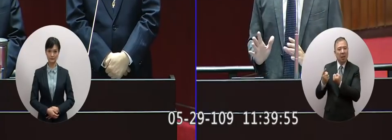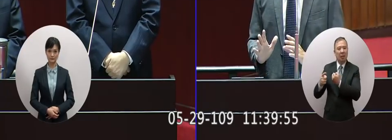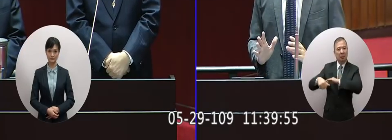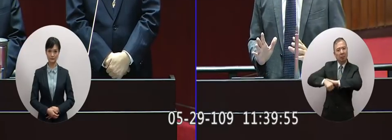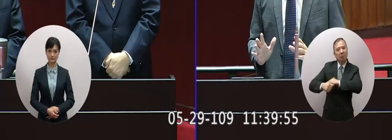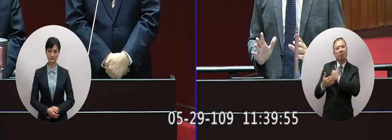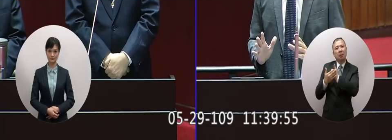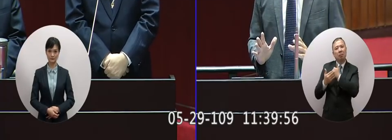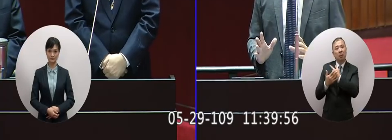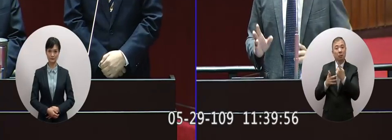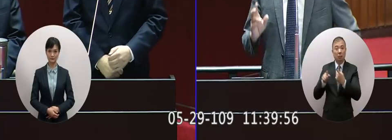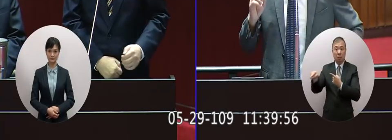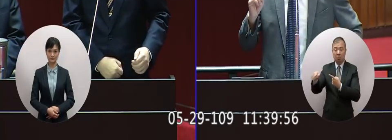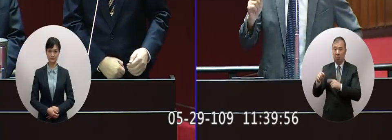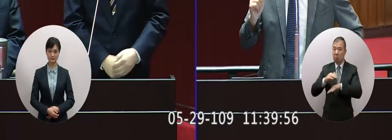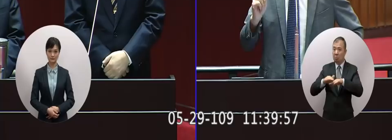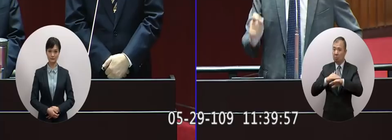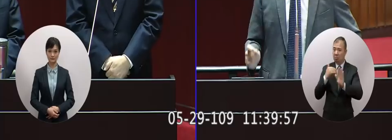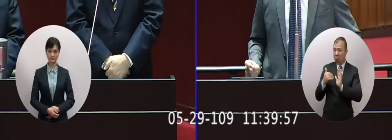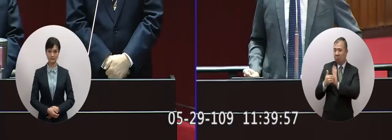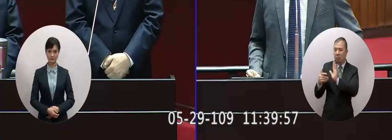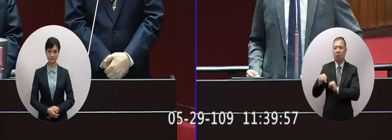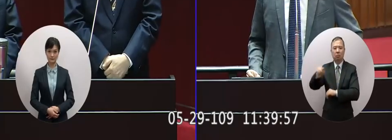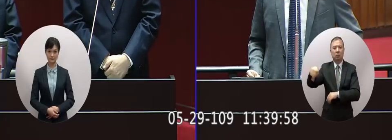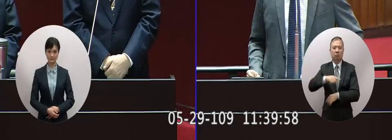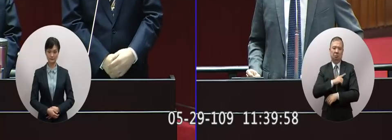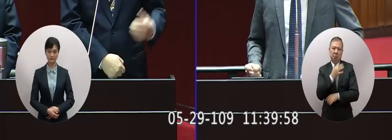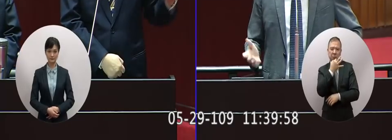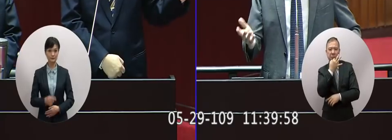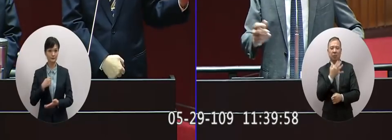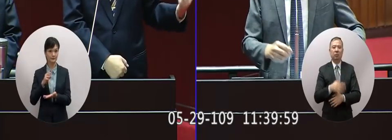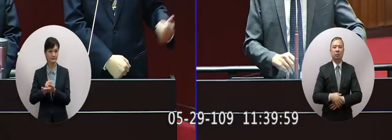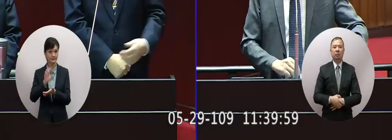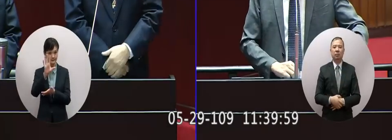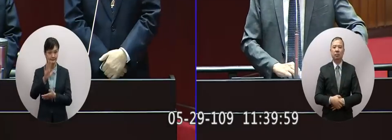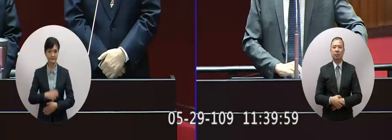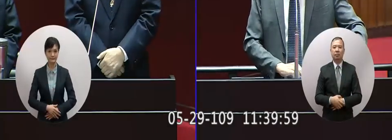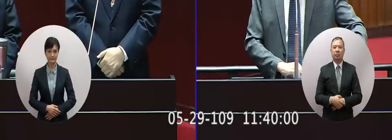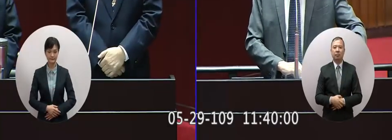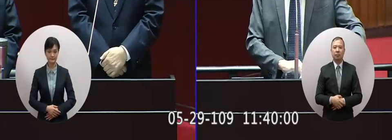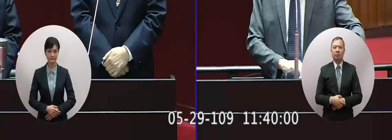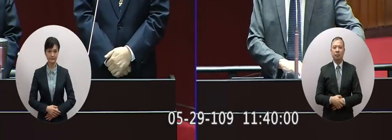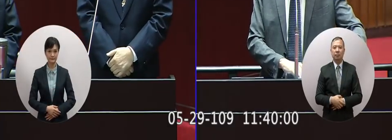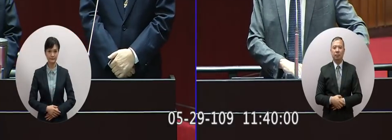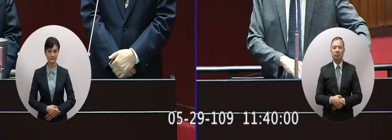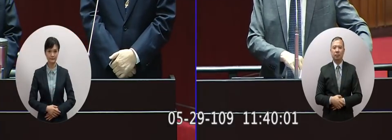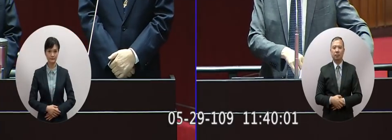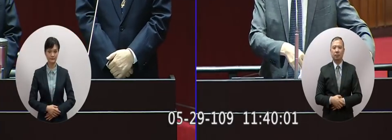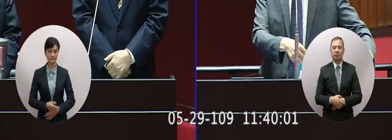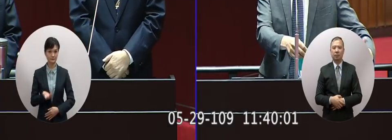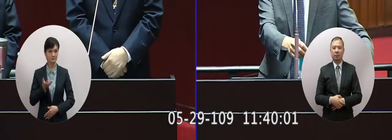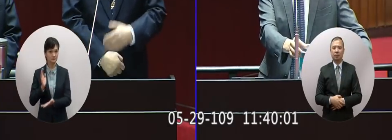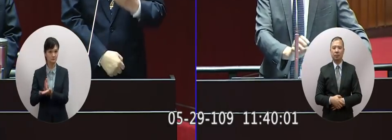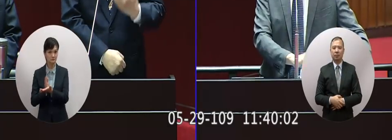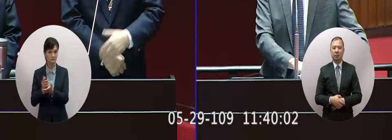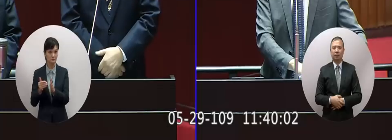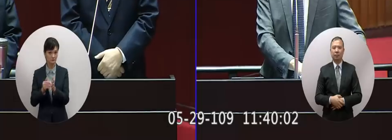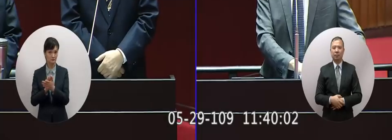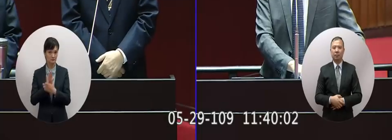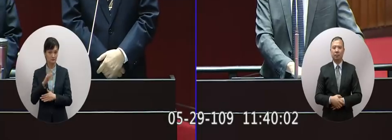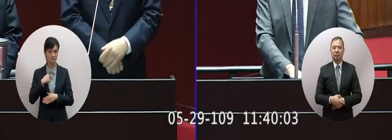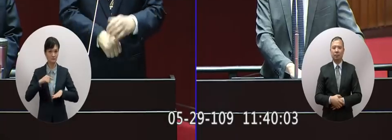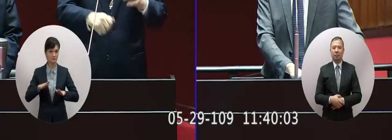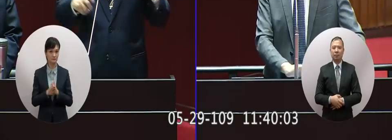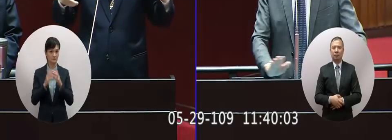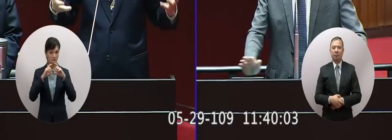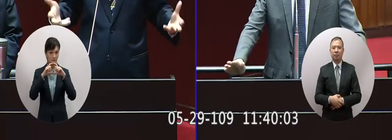这就是一个核心的问题。所以他们就是担心的就是这种。 跟委员报告，其实那个署长讲完的时候，我马上就